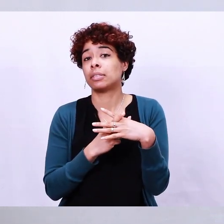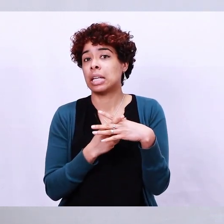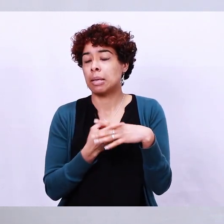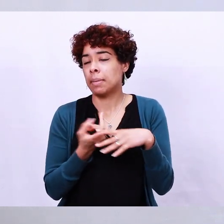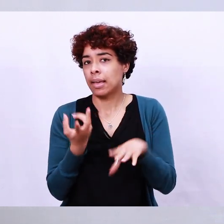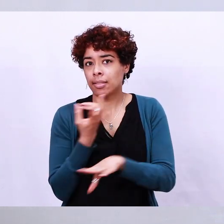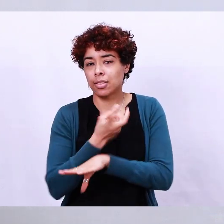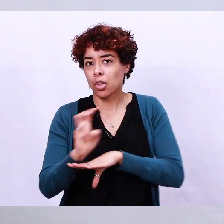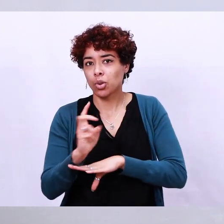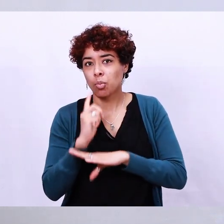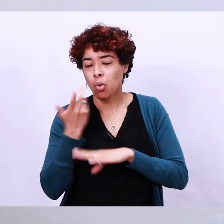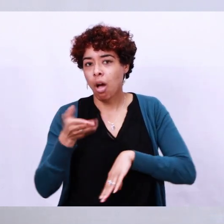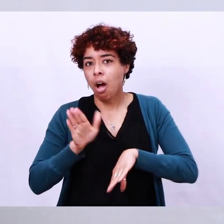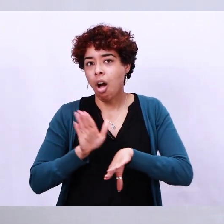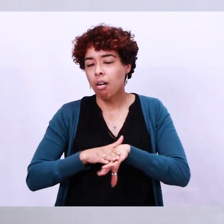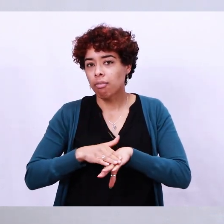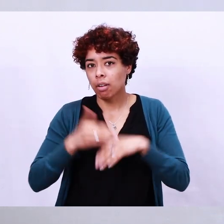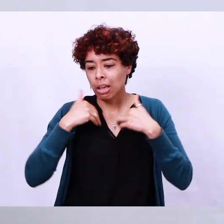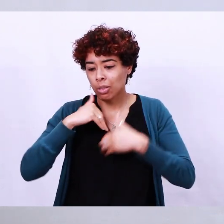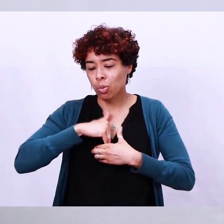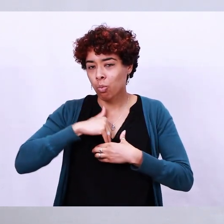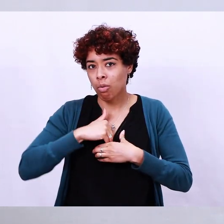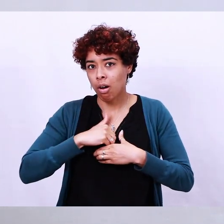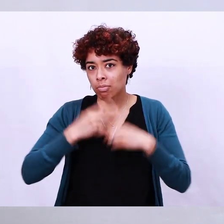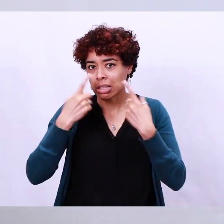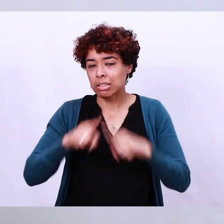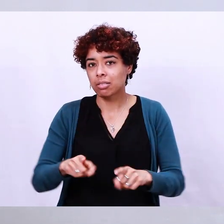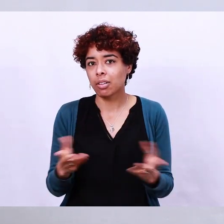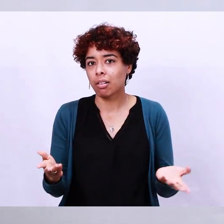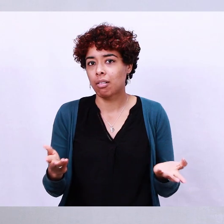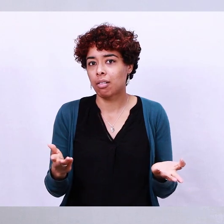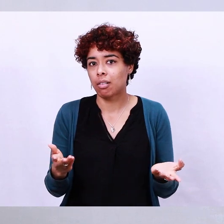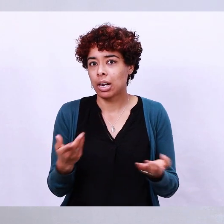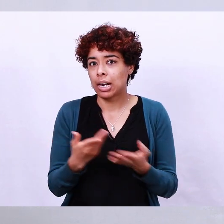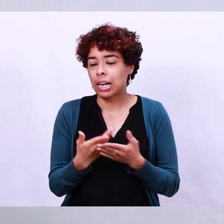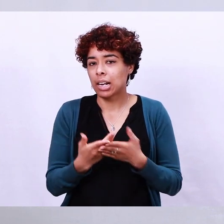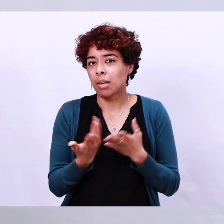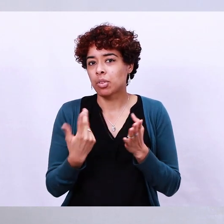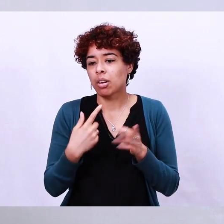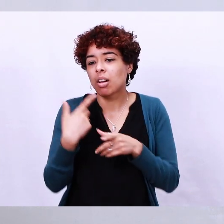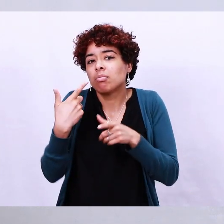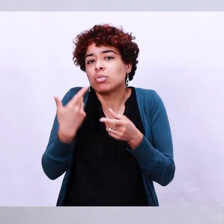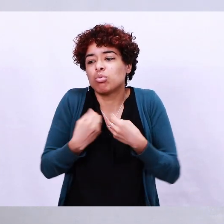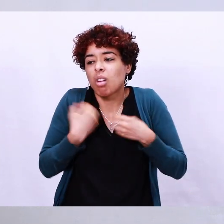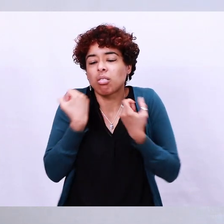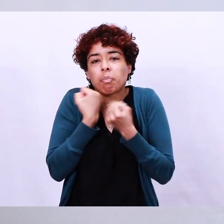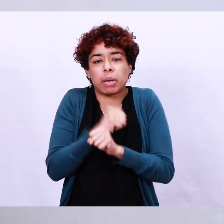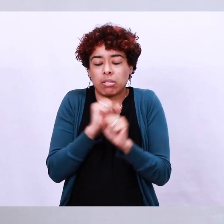pas toi, ce n'est pas la personne réelle. Et en fait, tu es en train de te lier dans une prison.